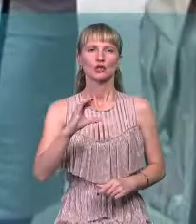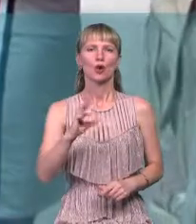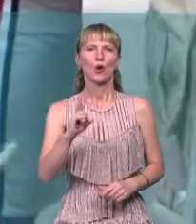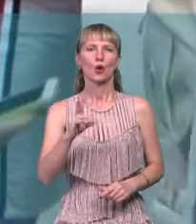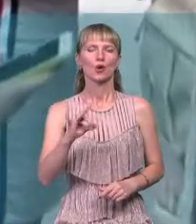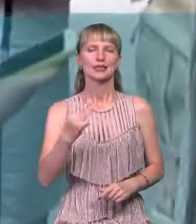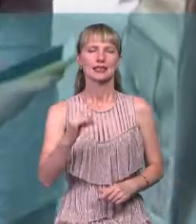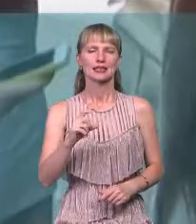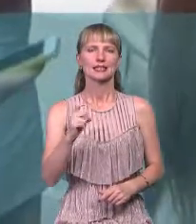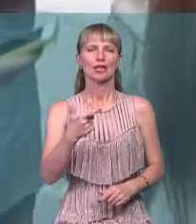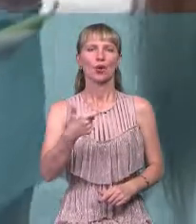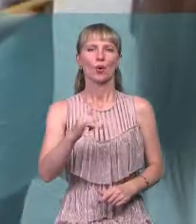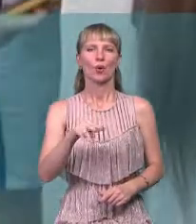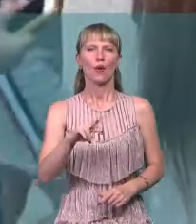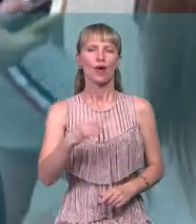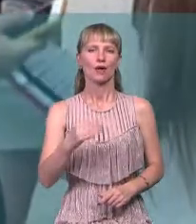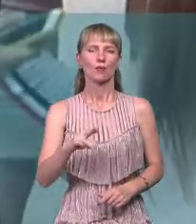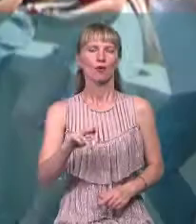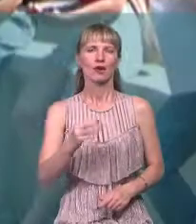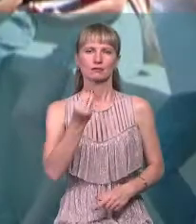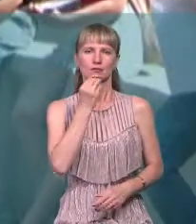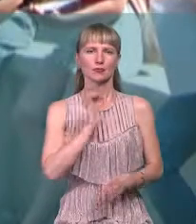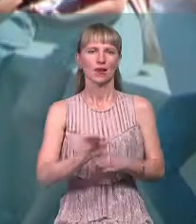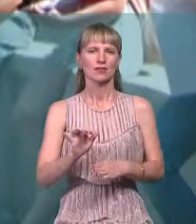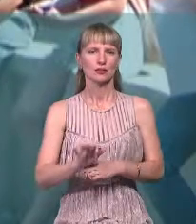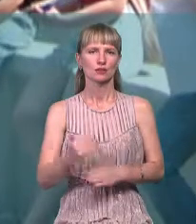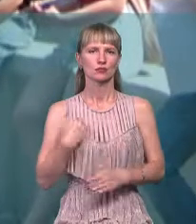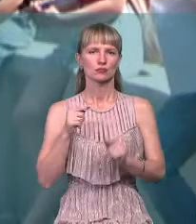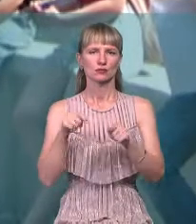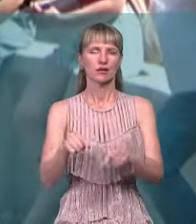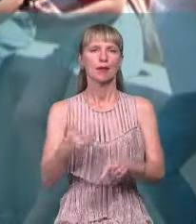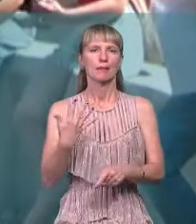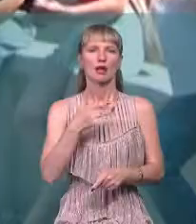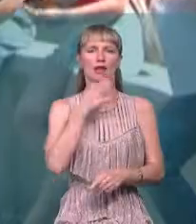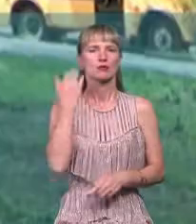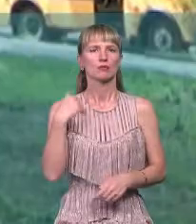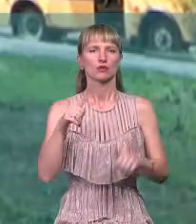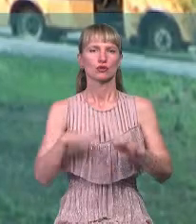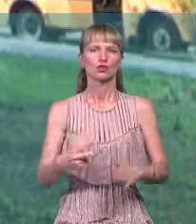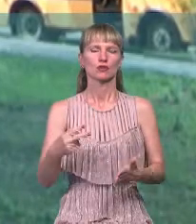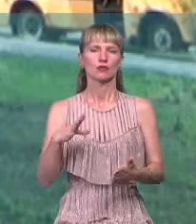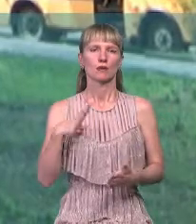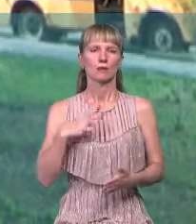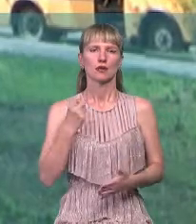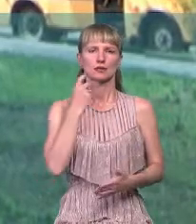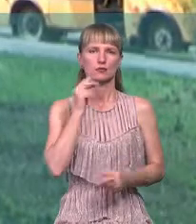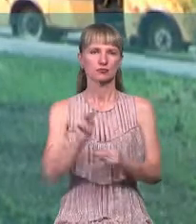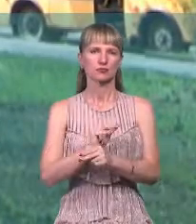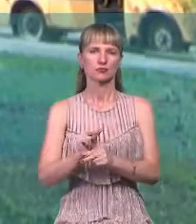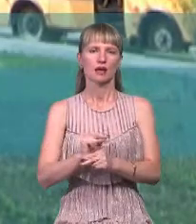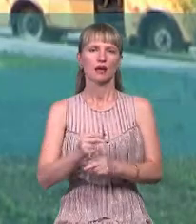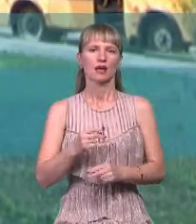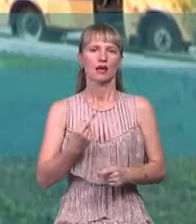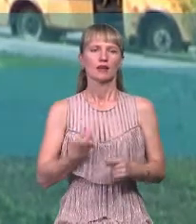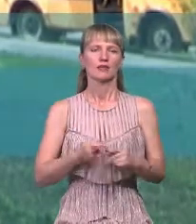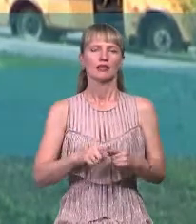Гуляйполя. Найбільше з огляду харчової промисловості. 5 років тому вирішив стати стоматологом. Востребуваність цієї професії